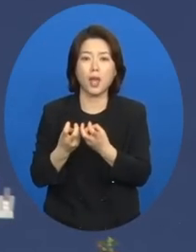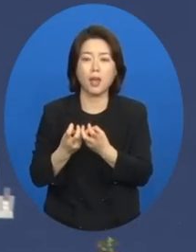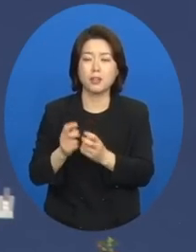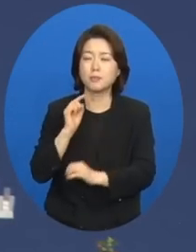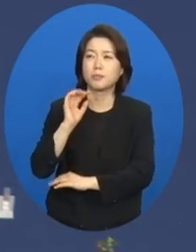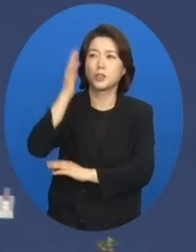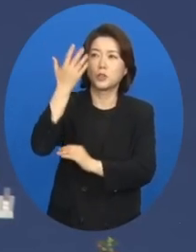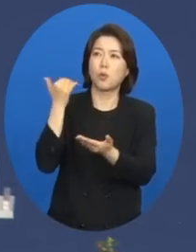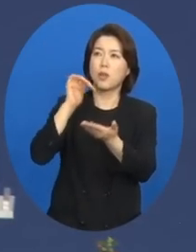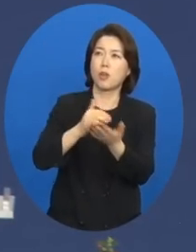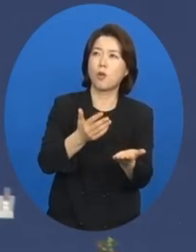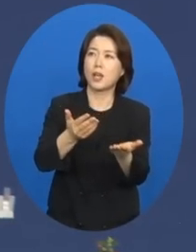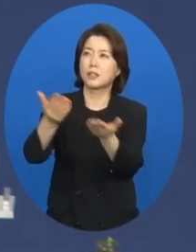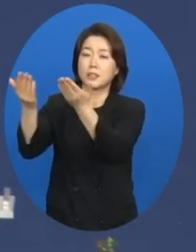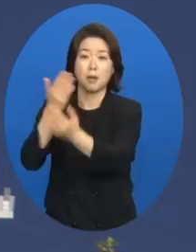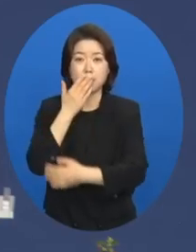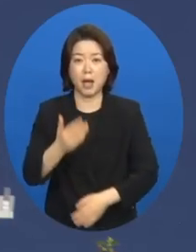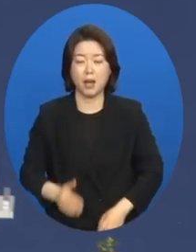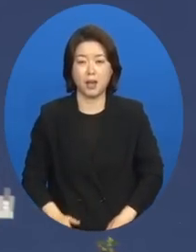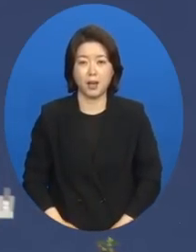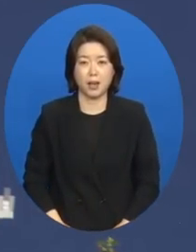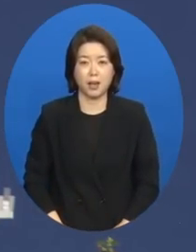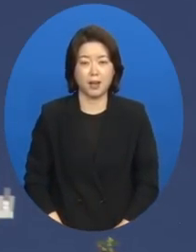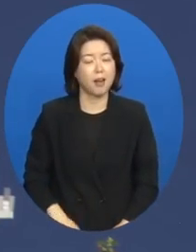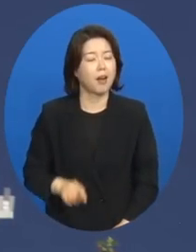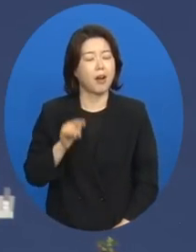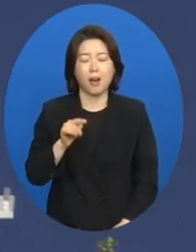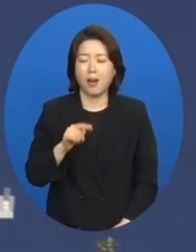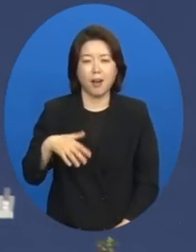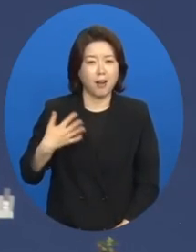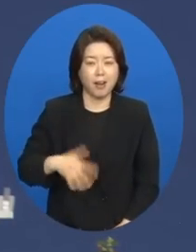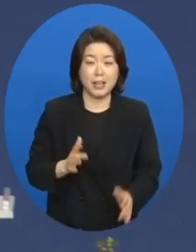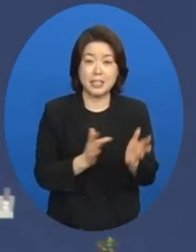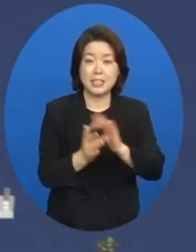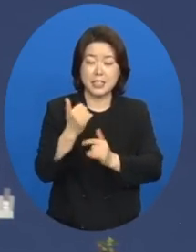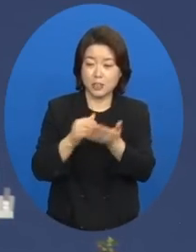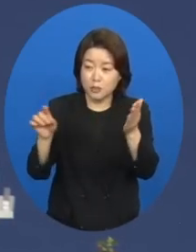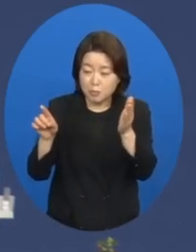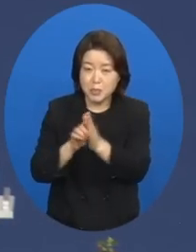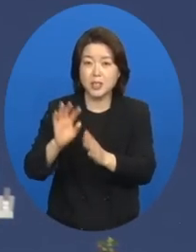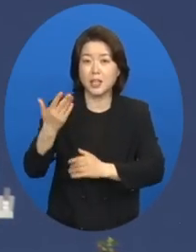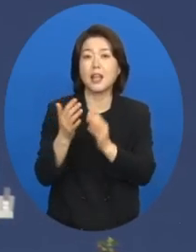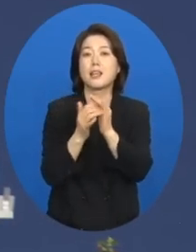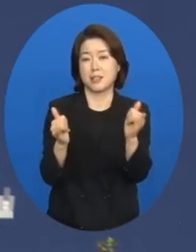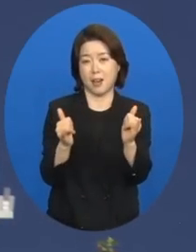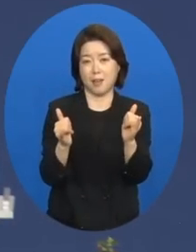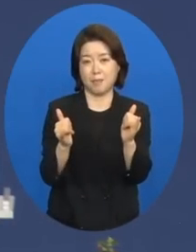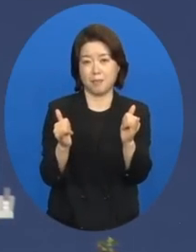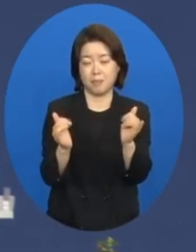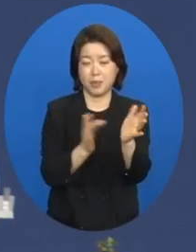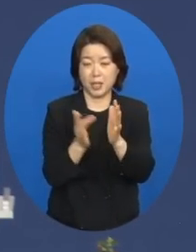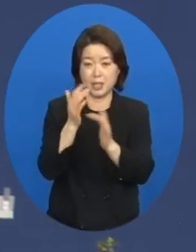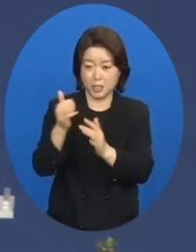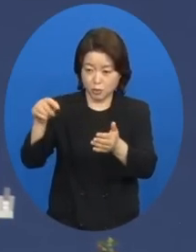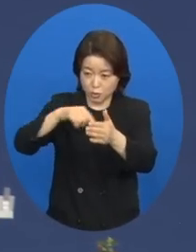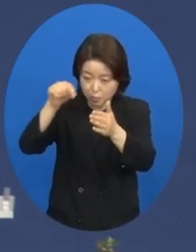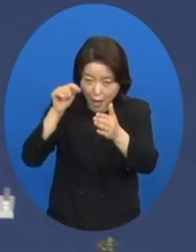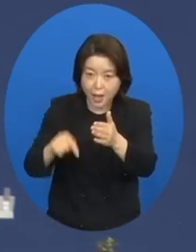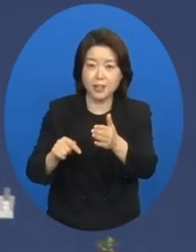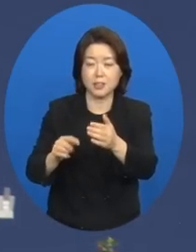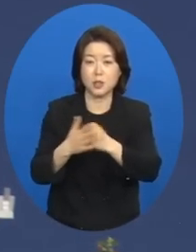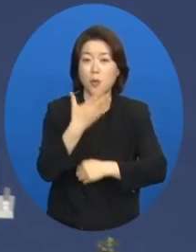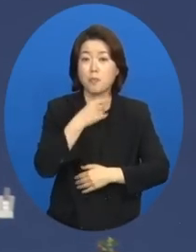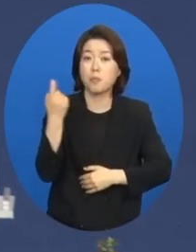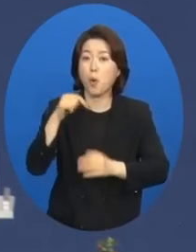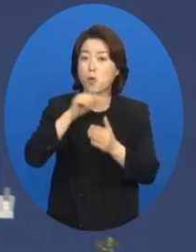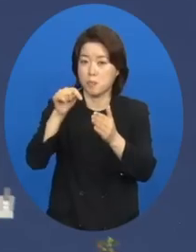영광을 돌리게 되느니라. 이게 바로 예수 믿게 된 사람, 예수님 안에서 복음